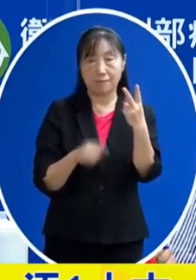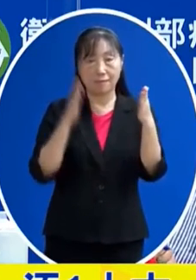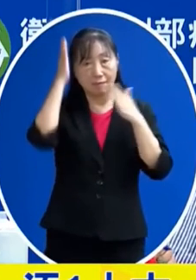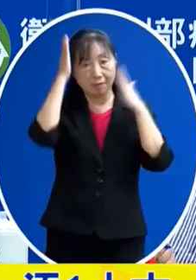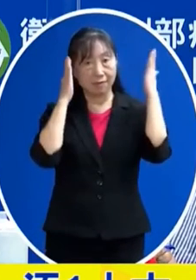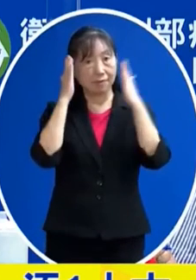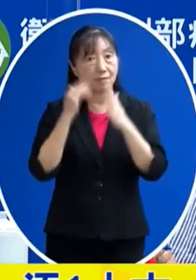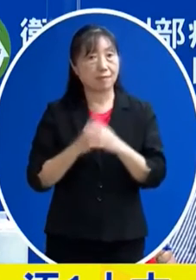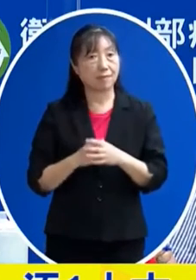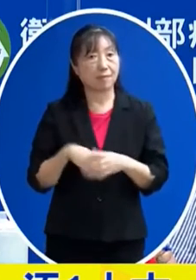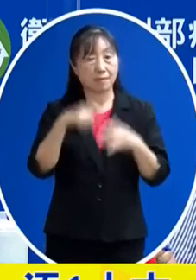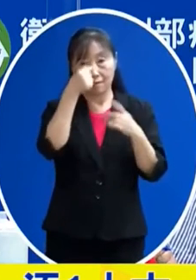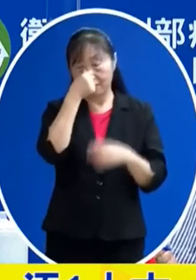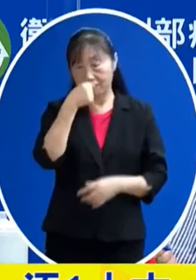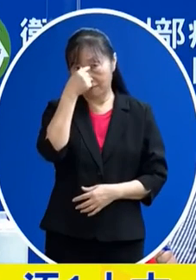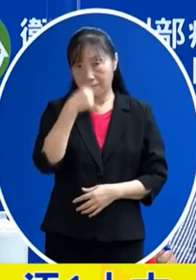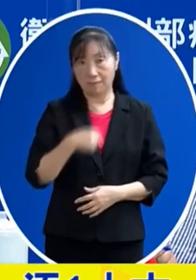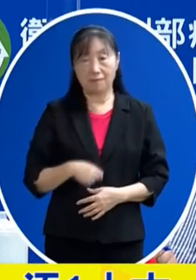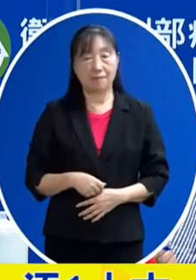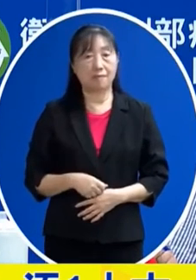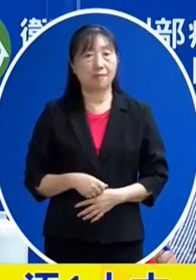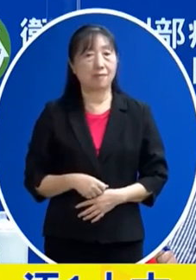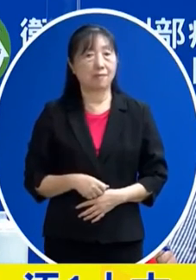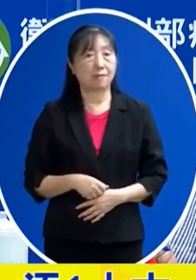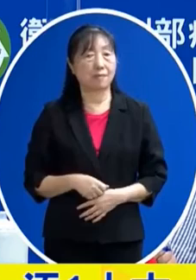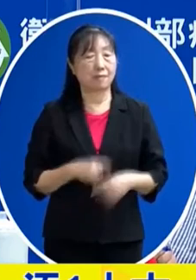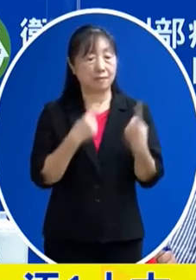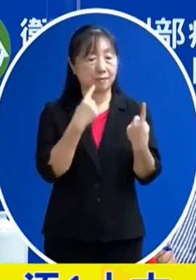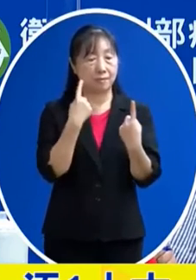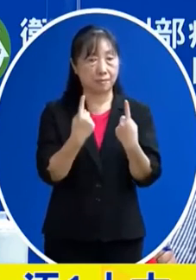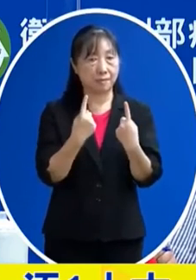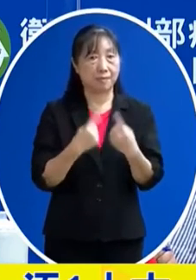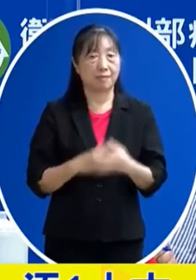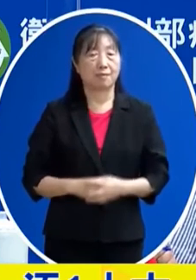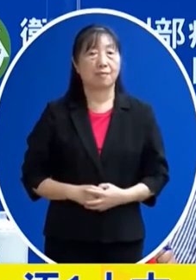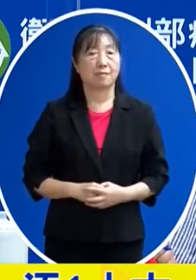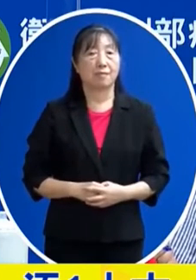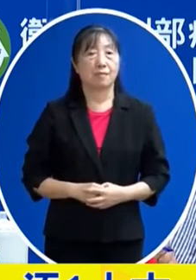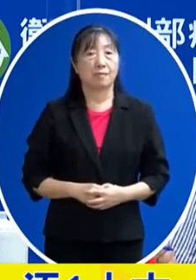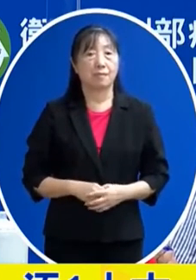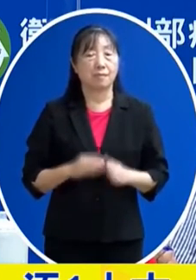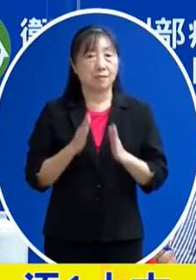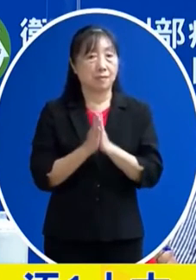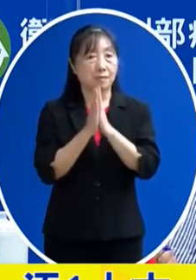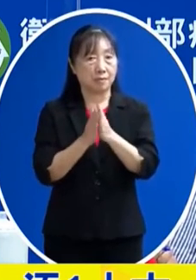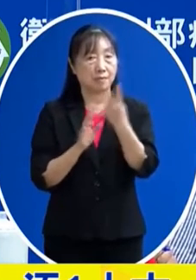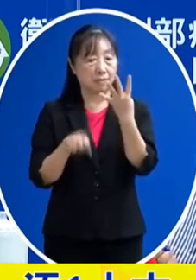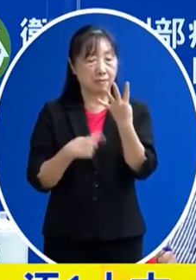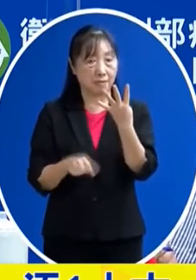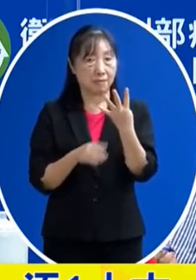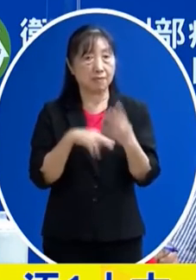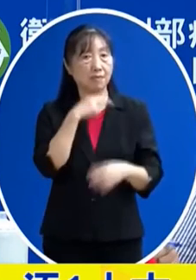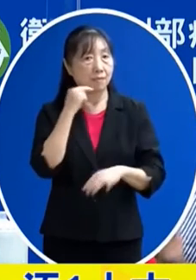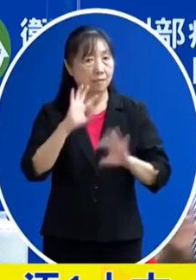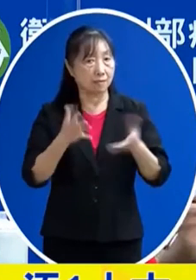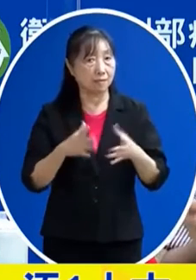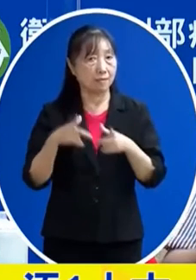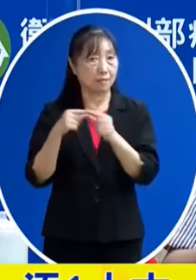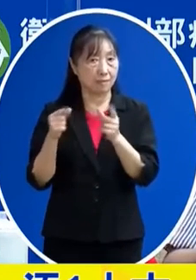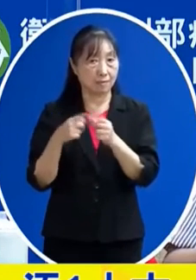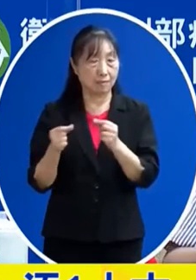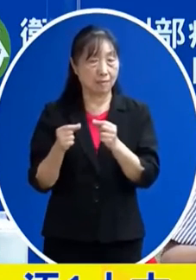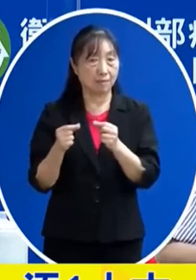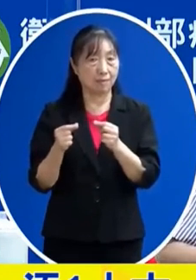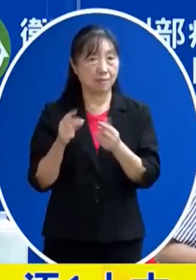亚、菲律宾，各有一例。那缅甸有四例，英国、日